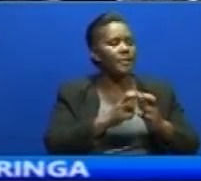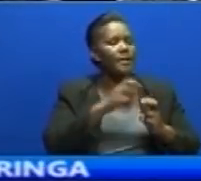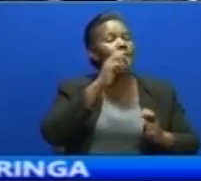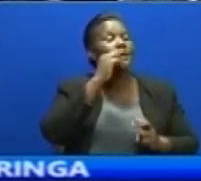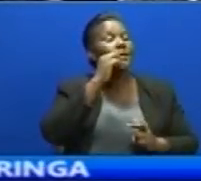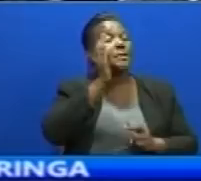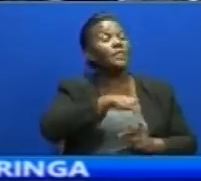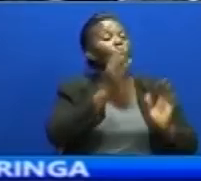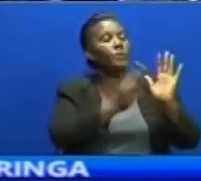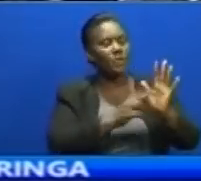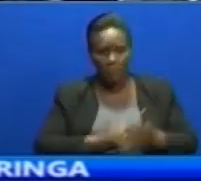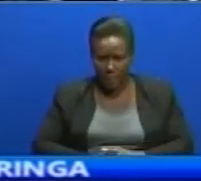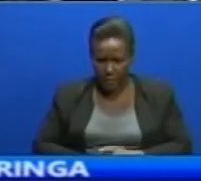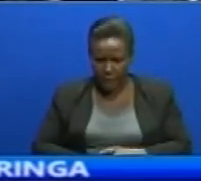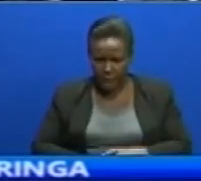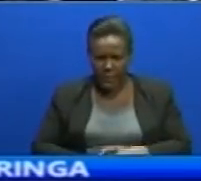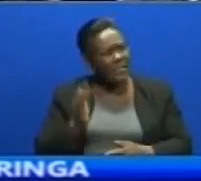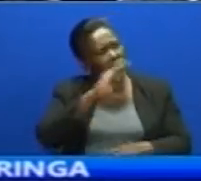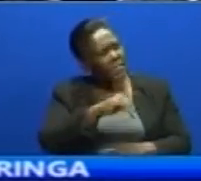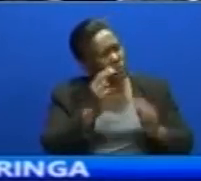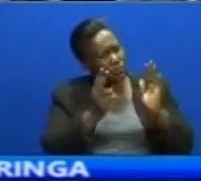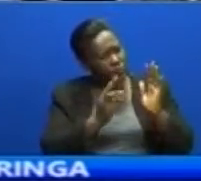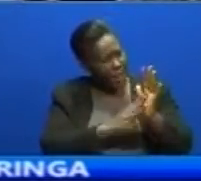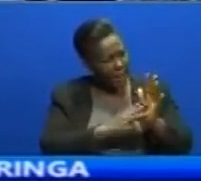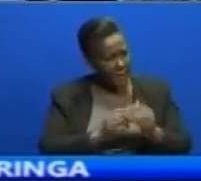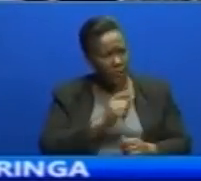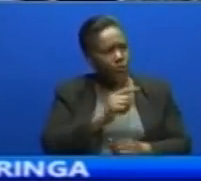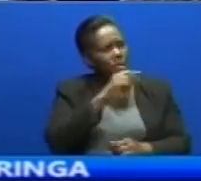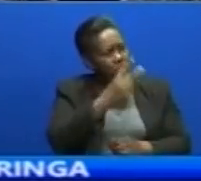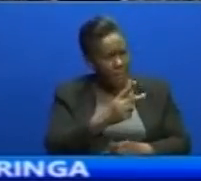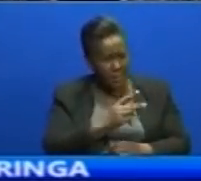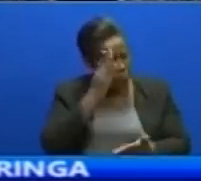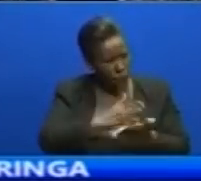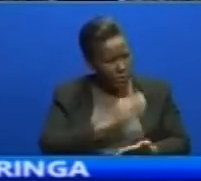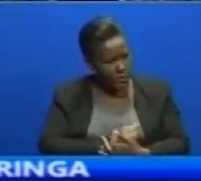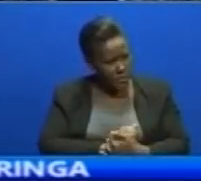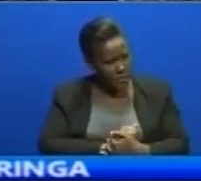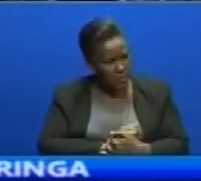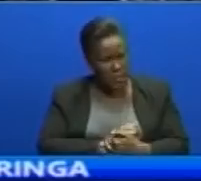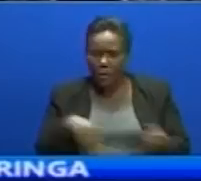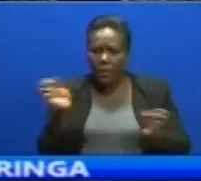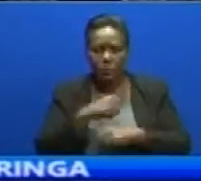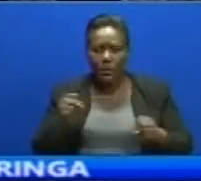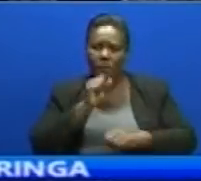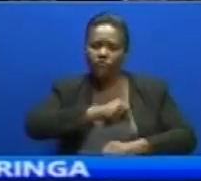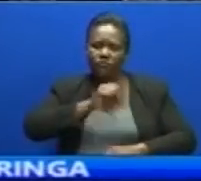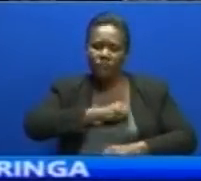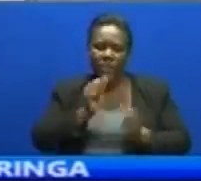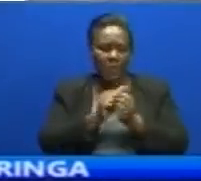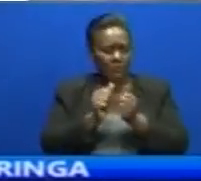alipe haraka, anakaa na dude siku 7, siku 8, wiki 2. Hatuwezi kuvumilia ujinga wa namna